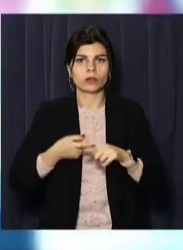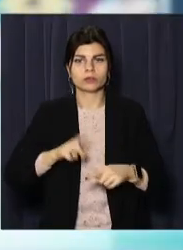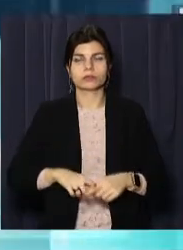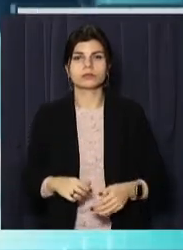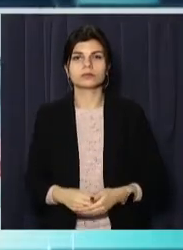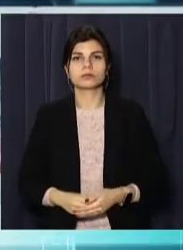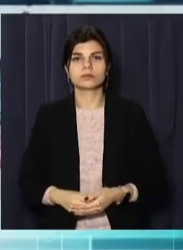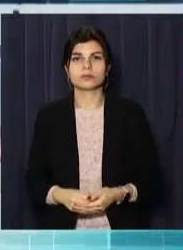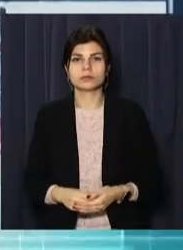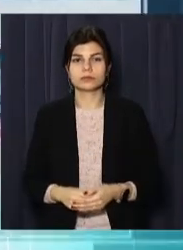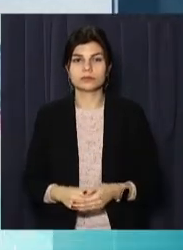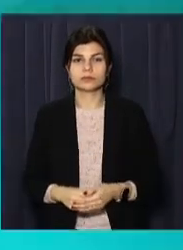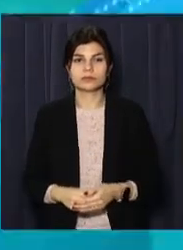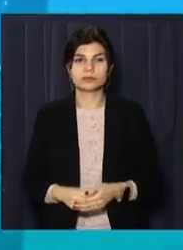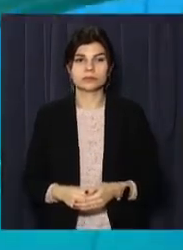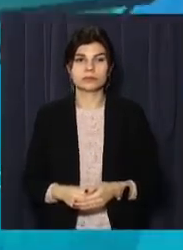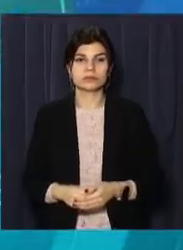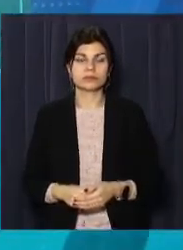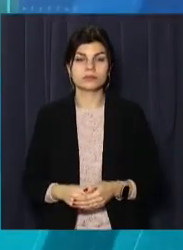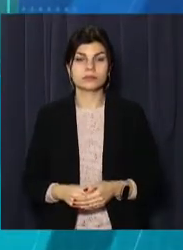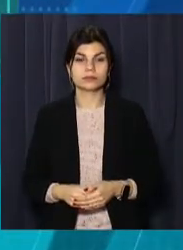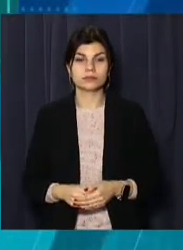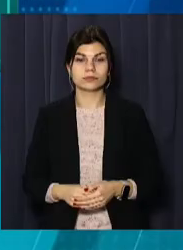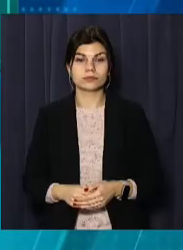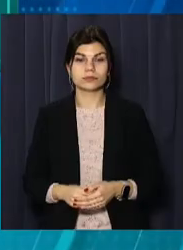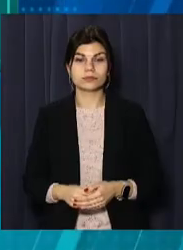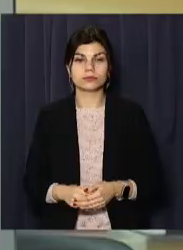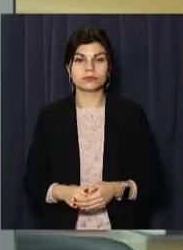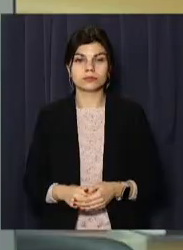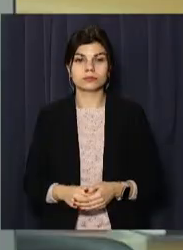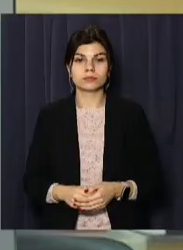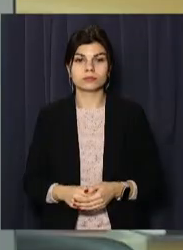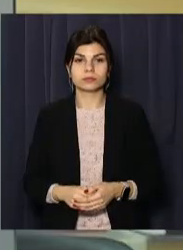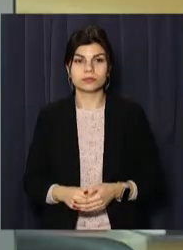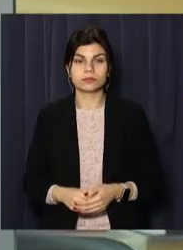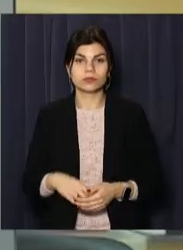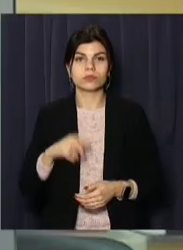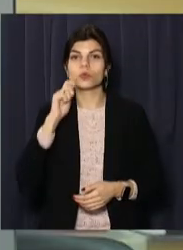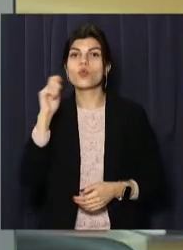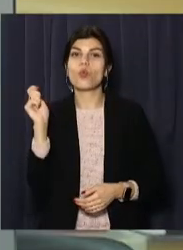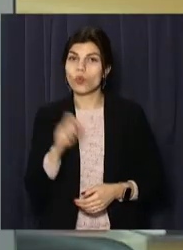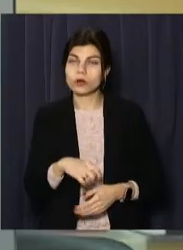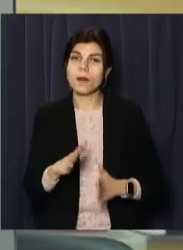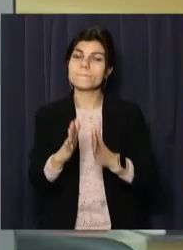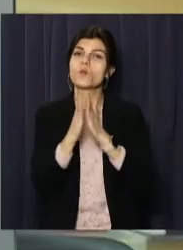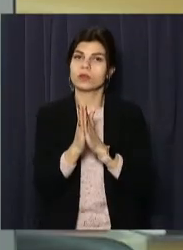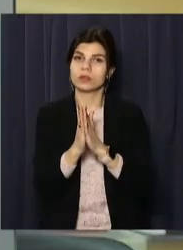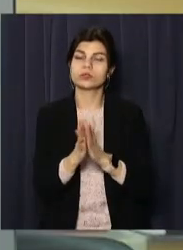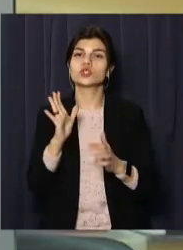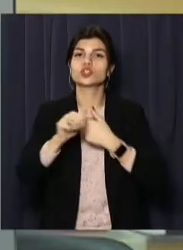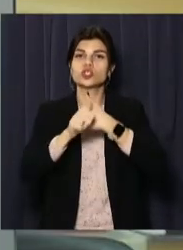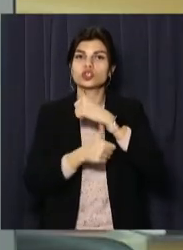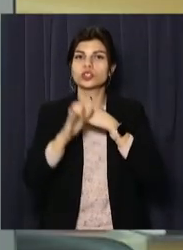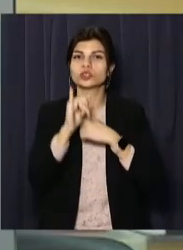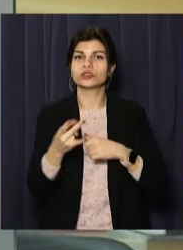У українською, будь ласка. З